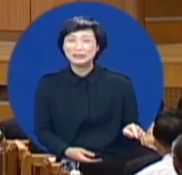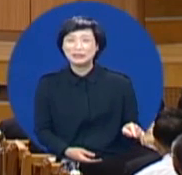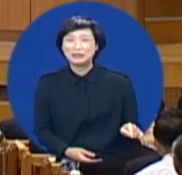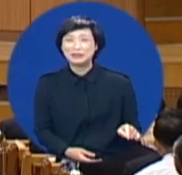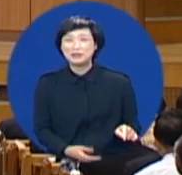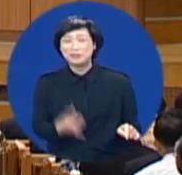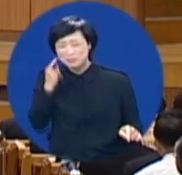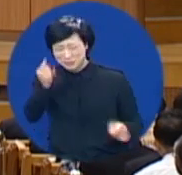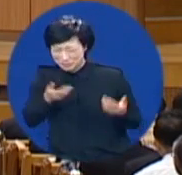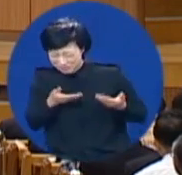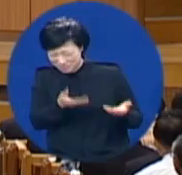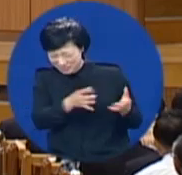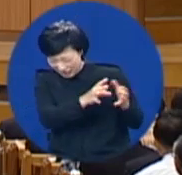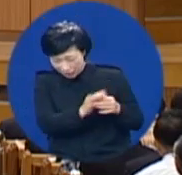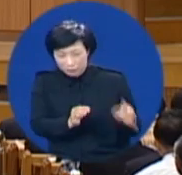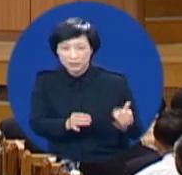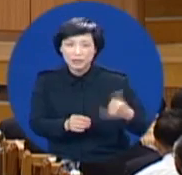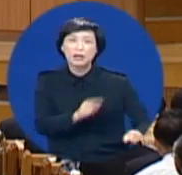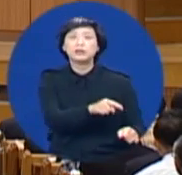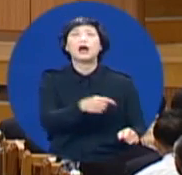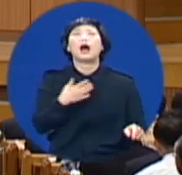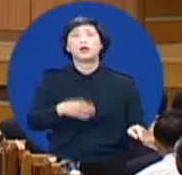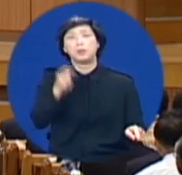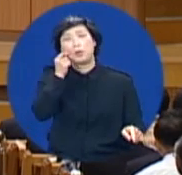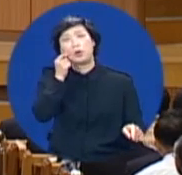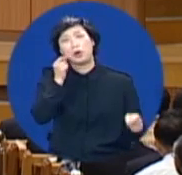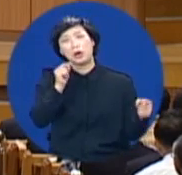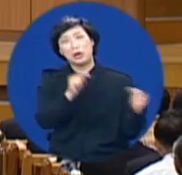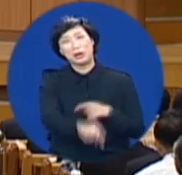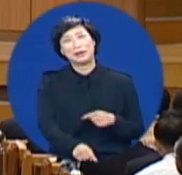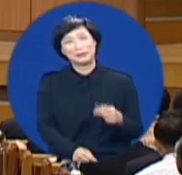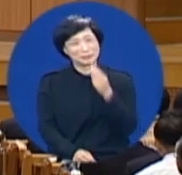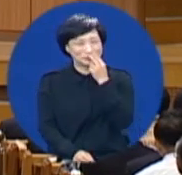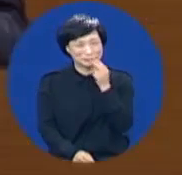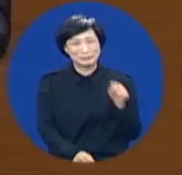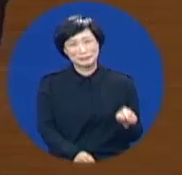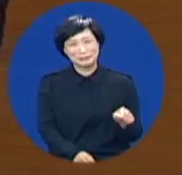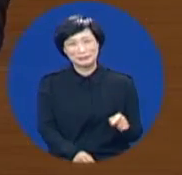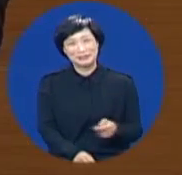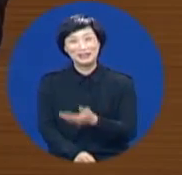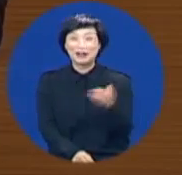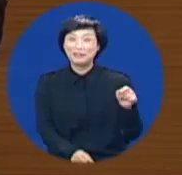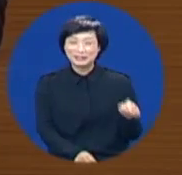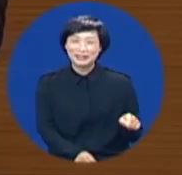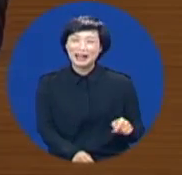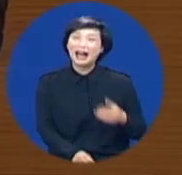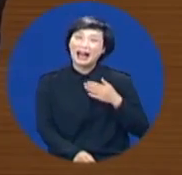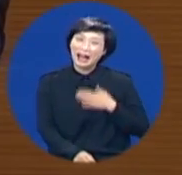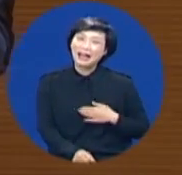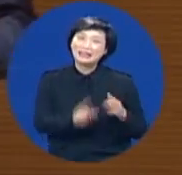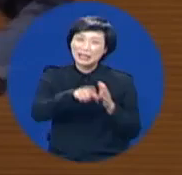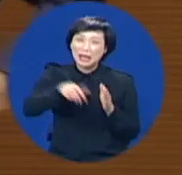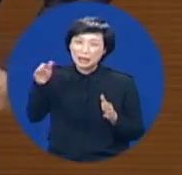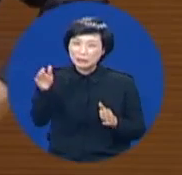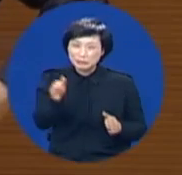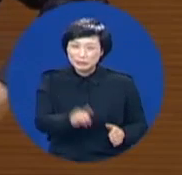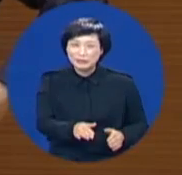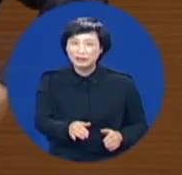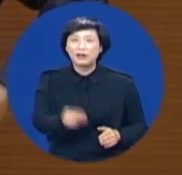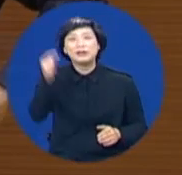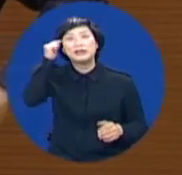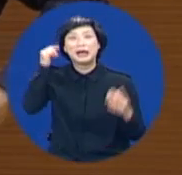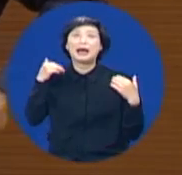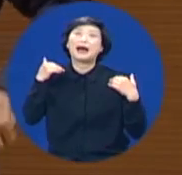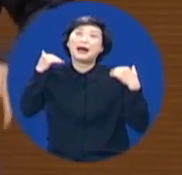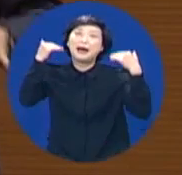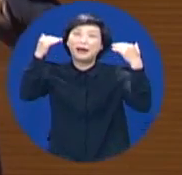받아도 받은 걸 계산할 줄 모르는 철 모르는 것들이요. 이걸 계산할 줄 알 때부터 철이